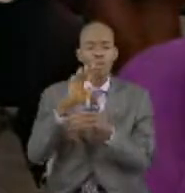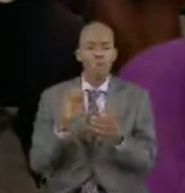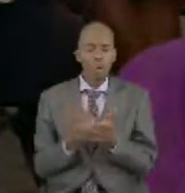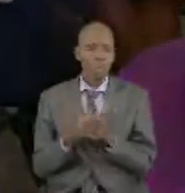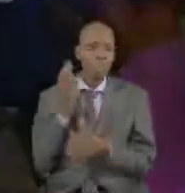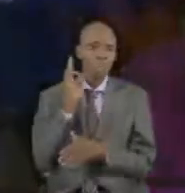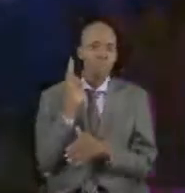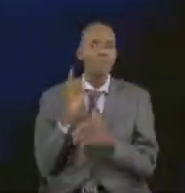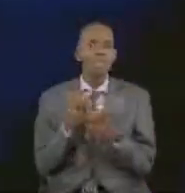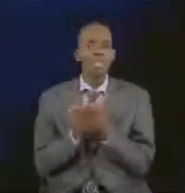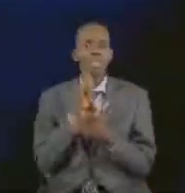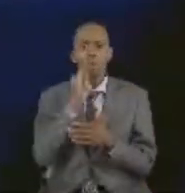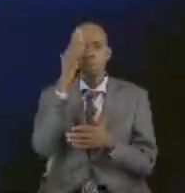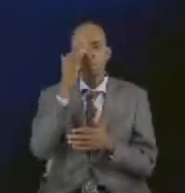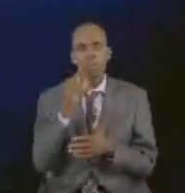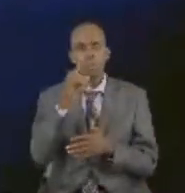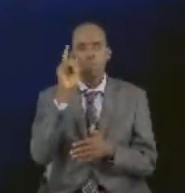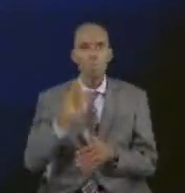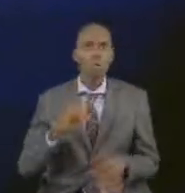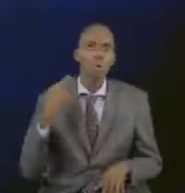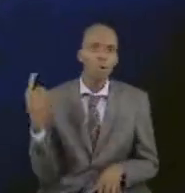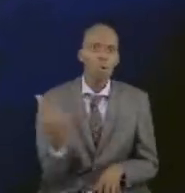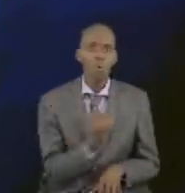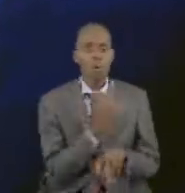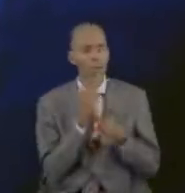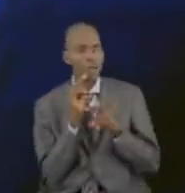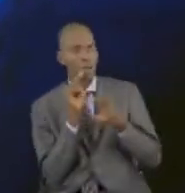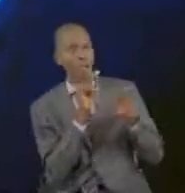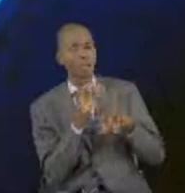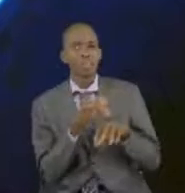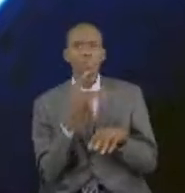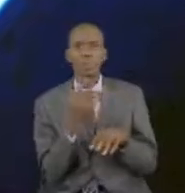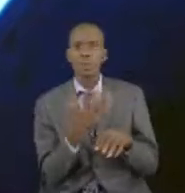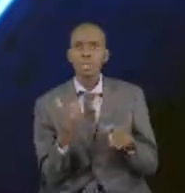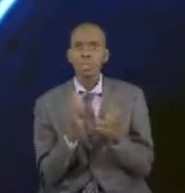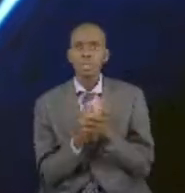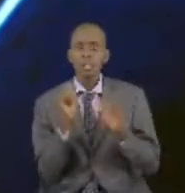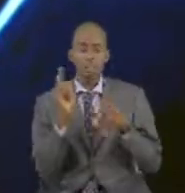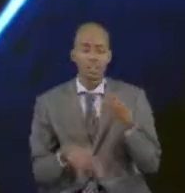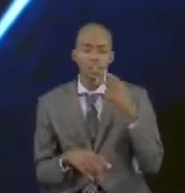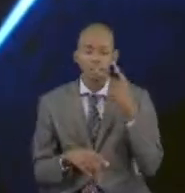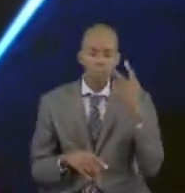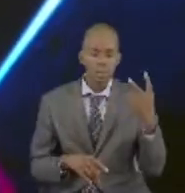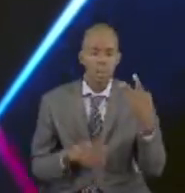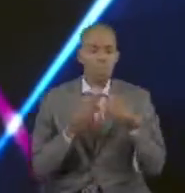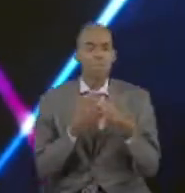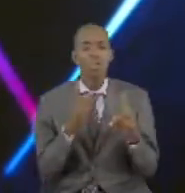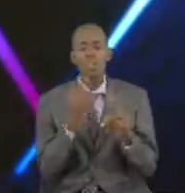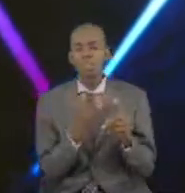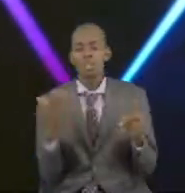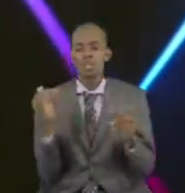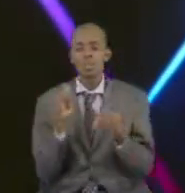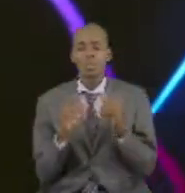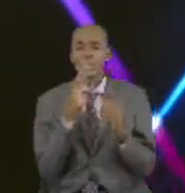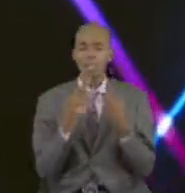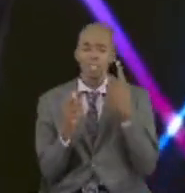histoire ceux qui regardent heures est déconsidéré chose que nous nos côtes ne nous regarde pas les chats qui sont